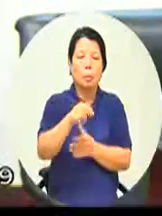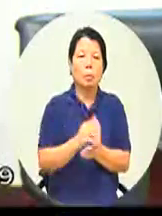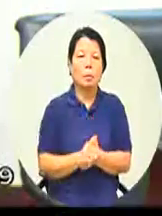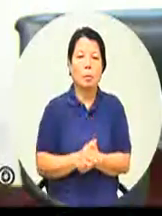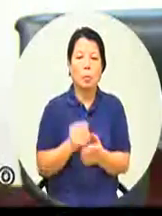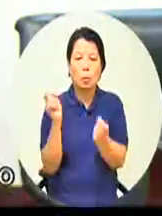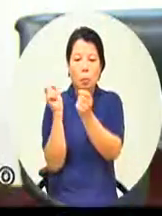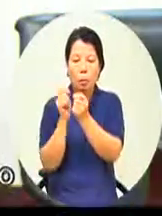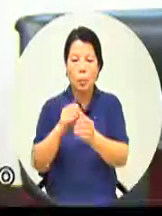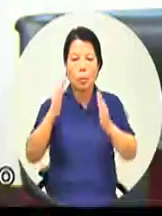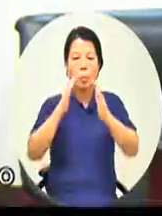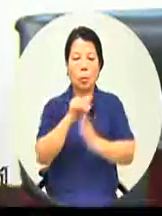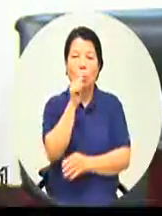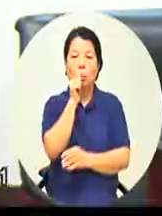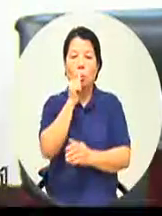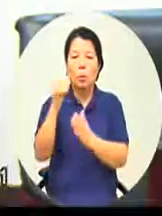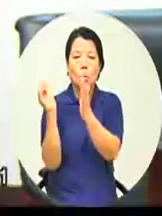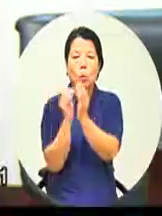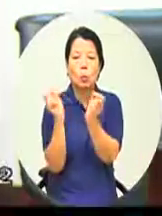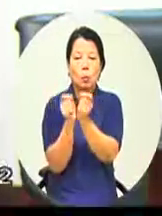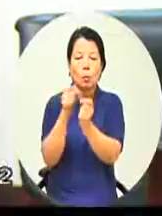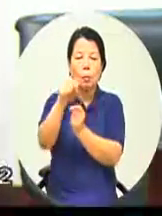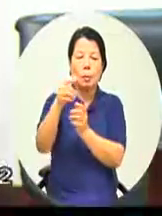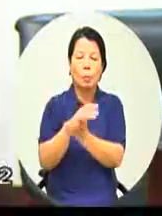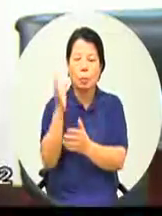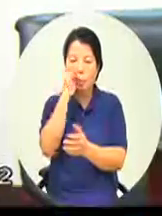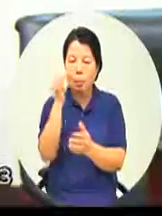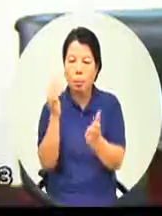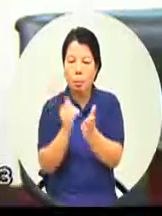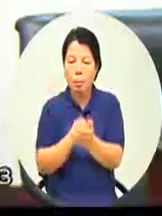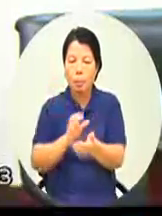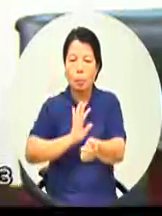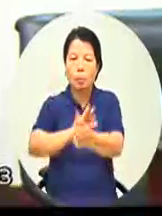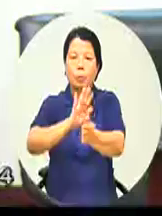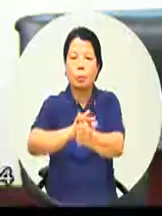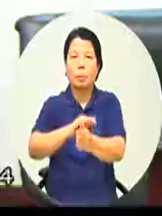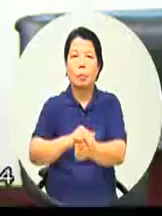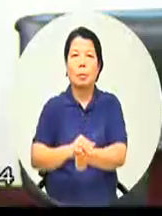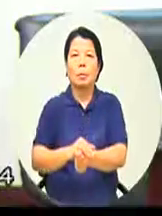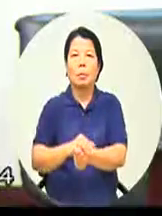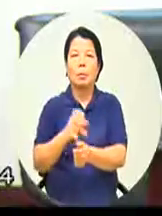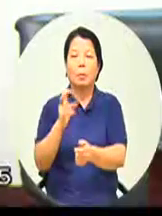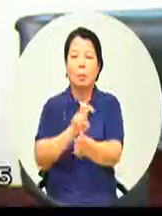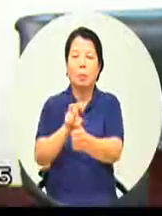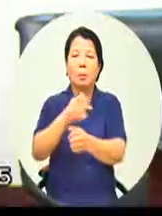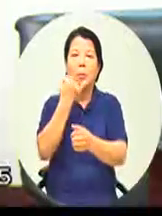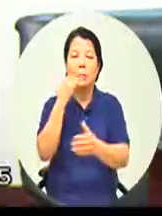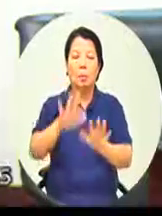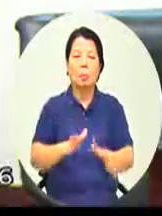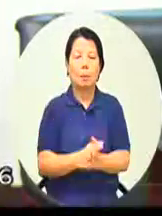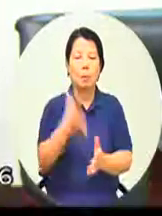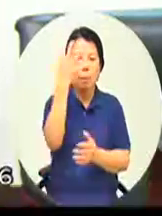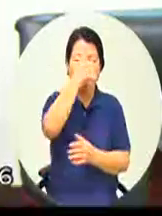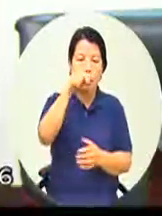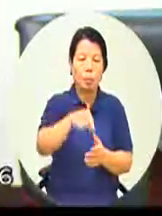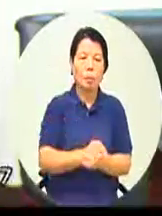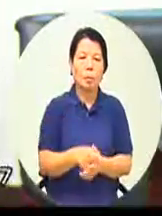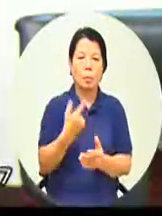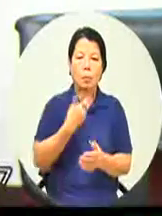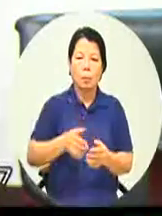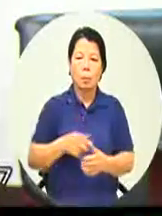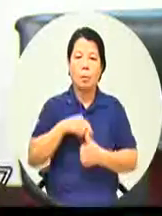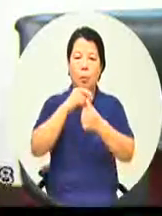会当去找到一个适当的所在，唔免去找一个有一个咱的长辈有一个所在，然后